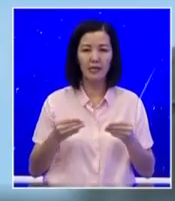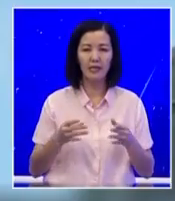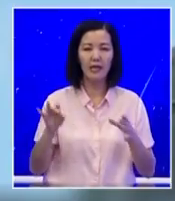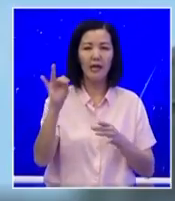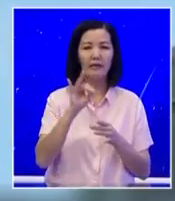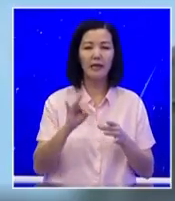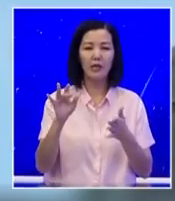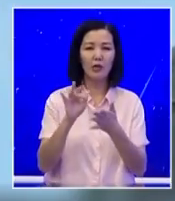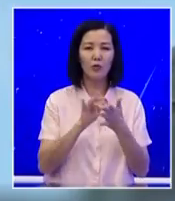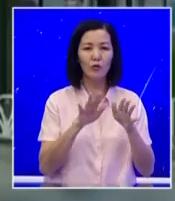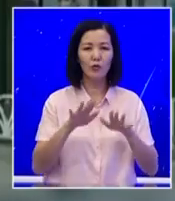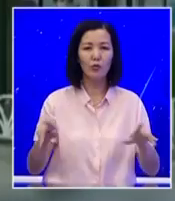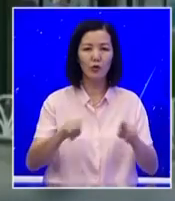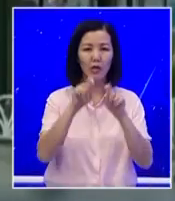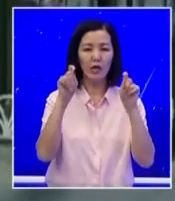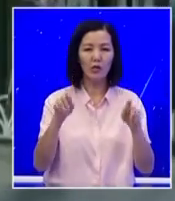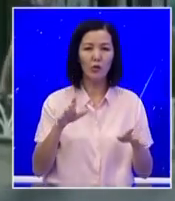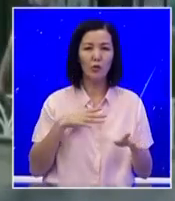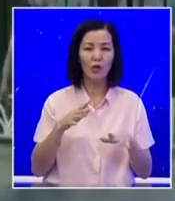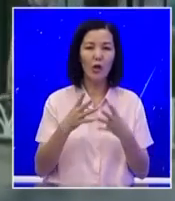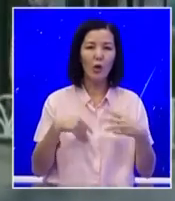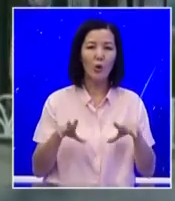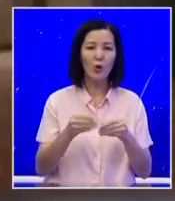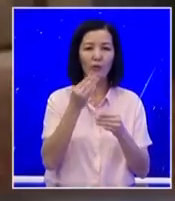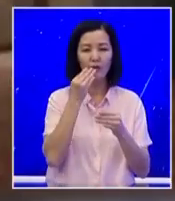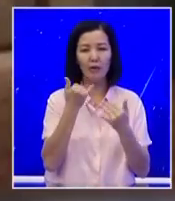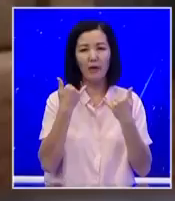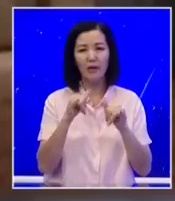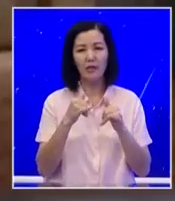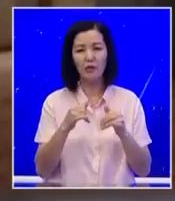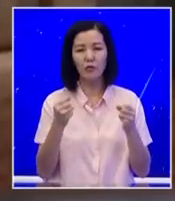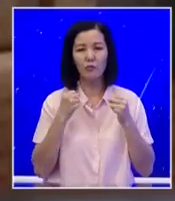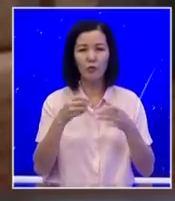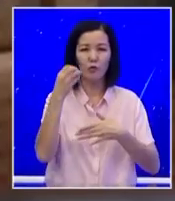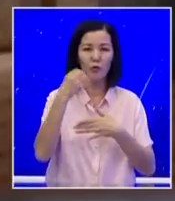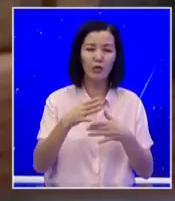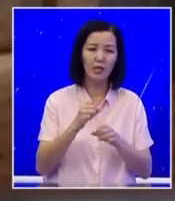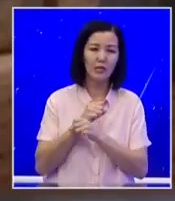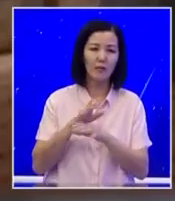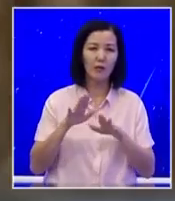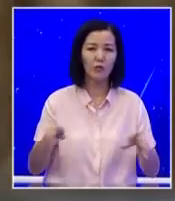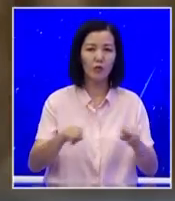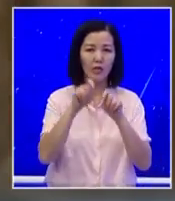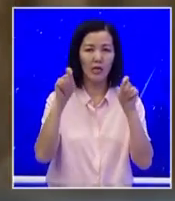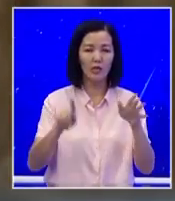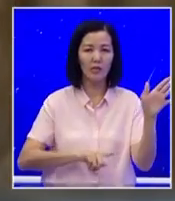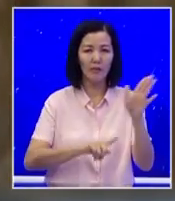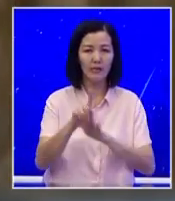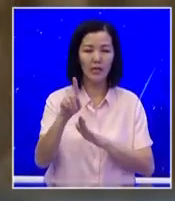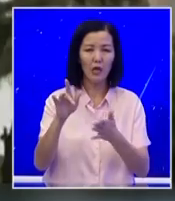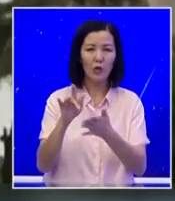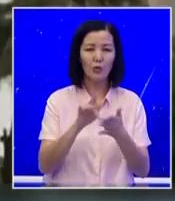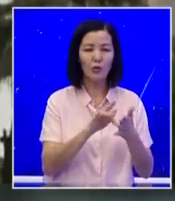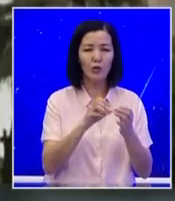және туристік орындарды ашылуда. Елде қоғамдық тамақтану, спорт орталықтары мен демалыс орындары іске қосылып жатыр. Ал туристер